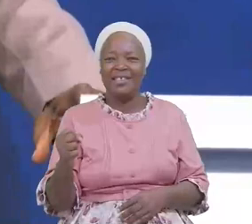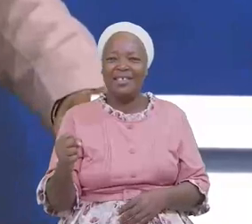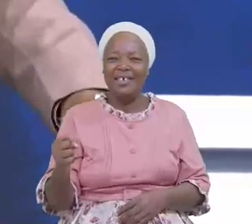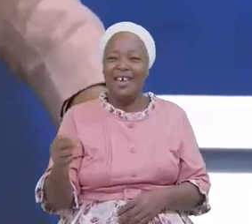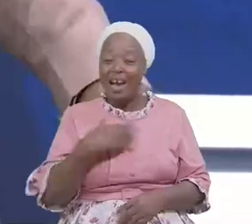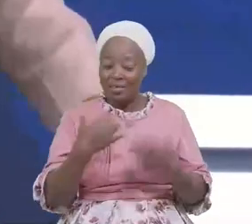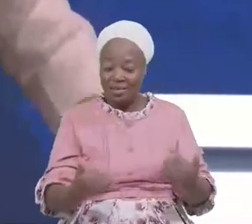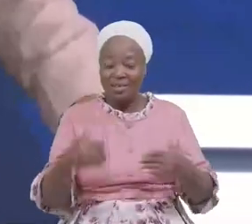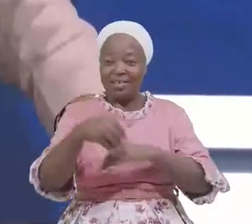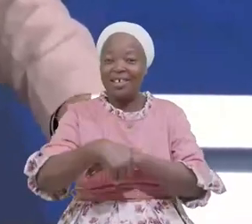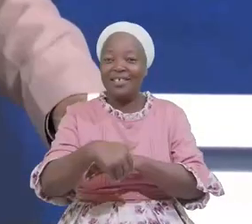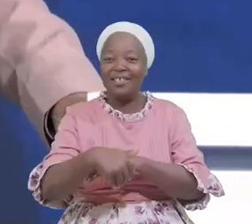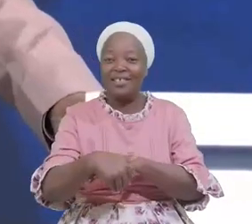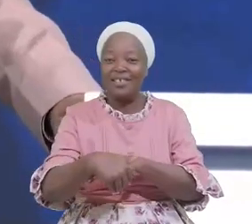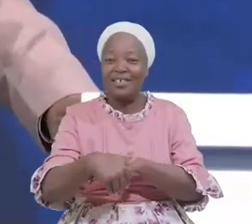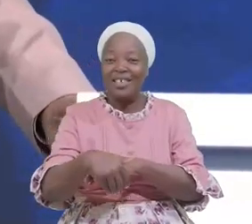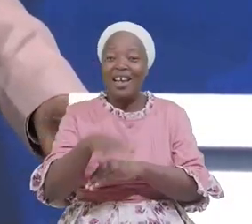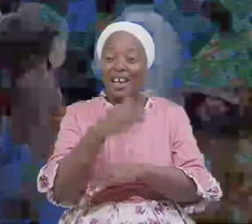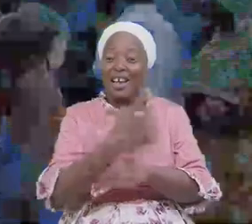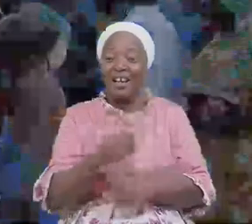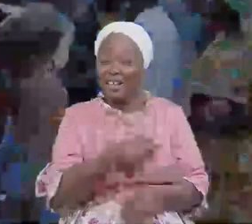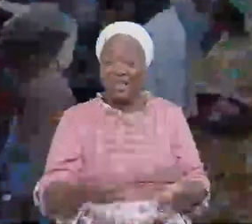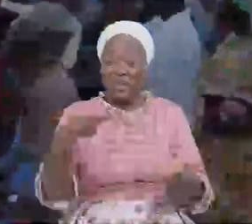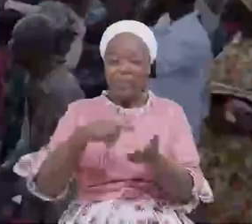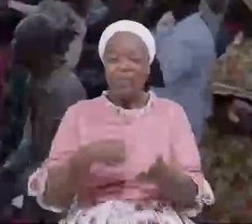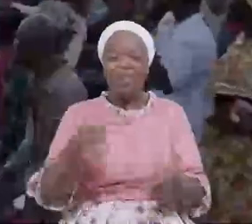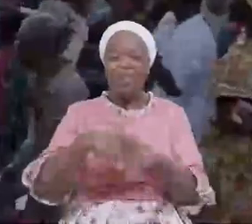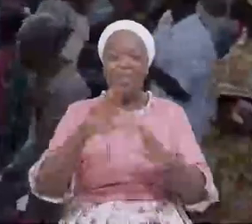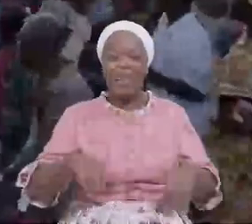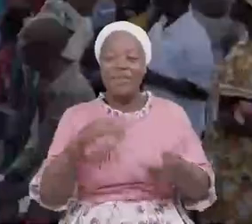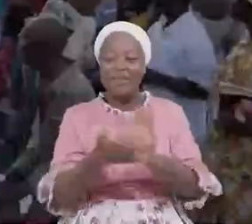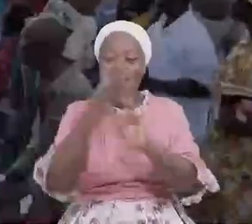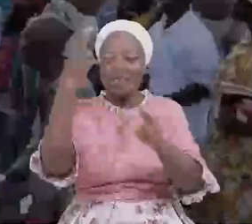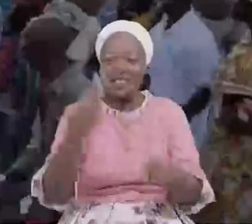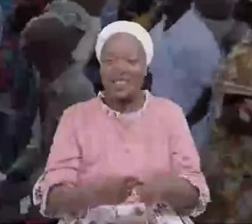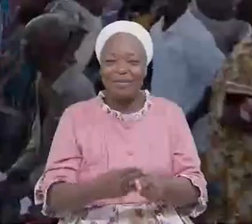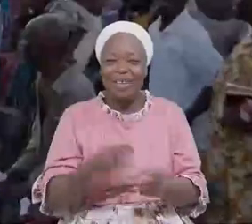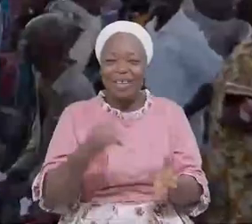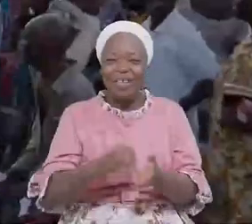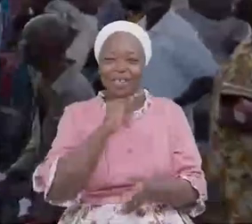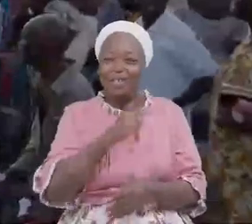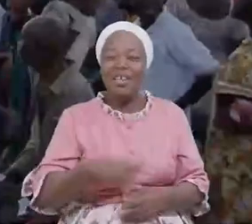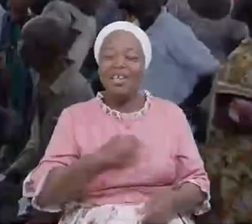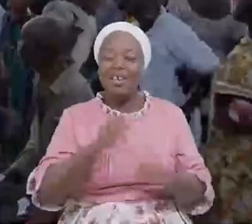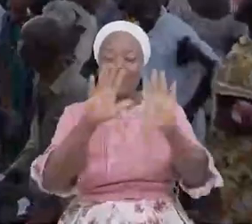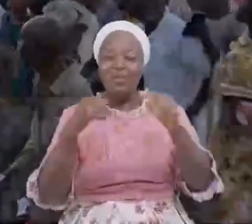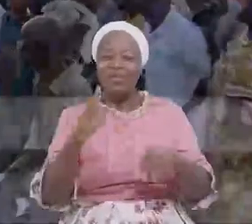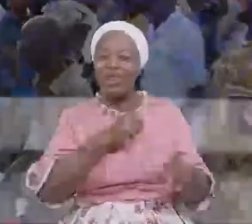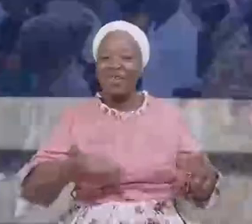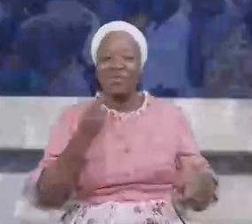soir, une répétition dans ta vie. La gloire de Dieu descendra sur ta